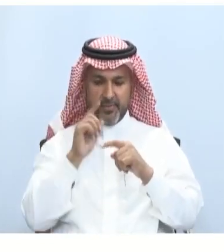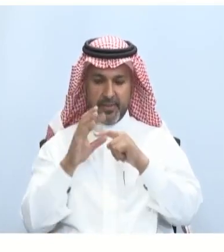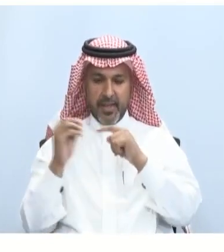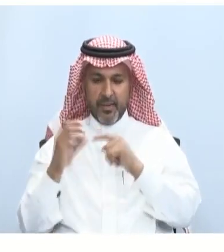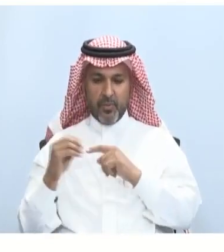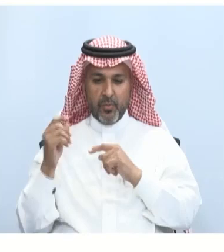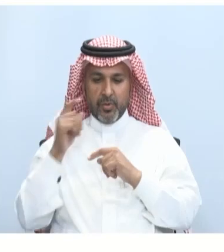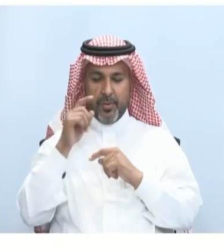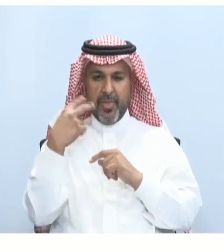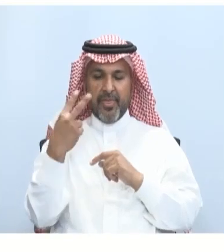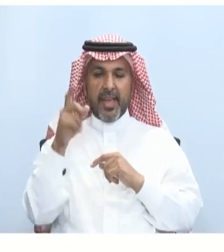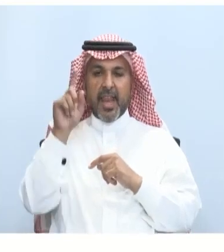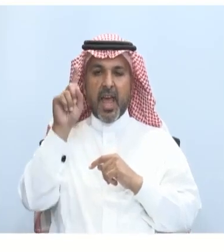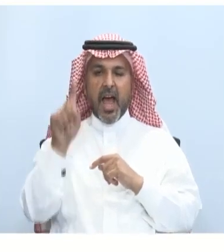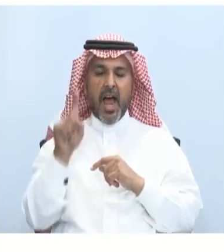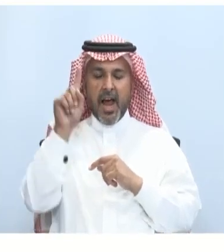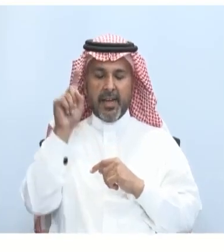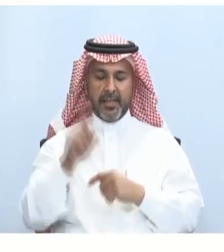اثنين اي